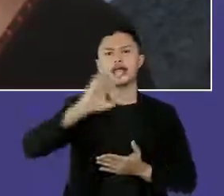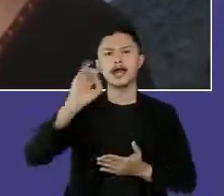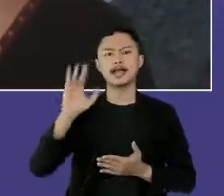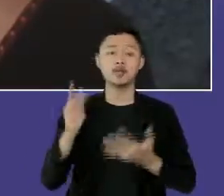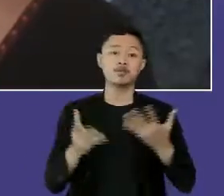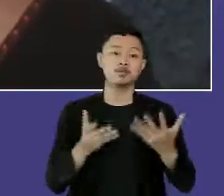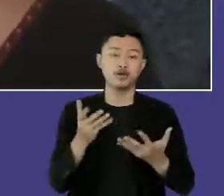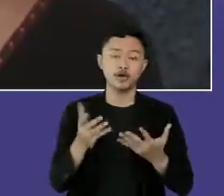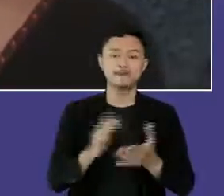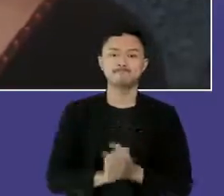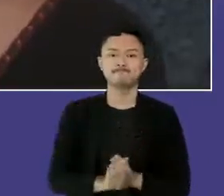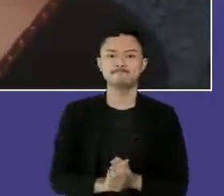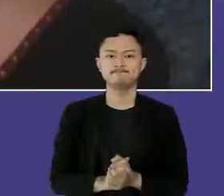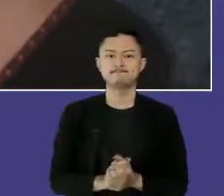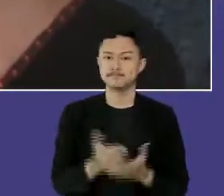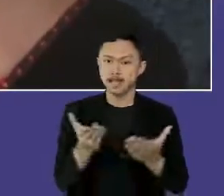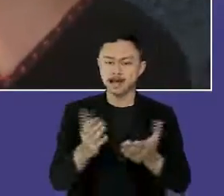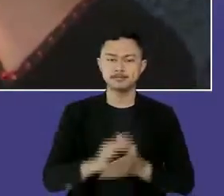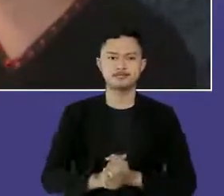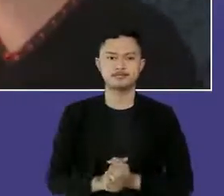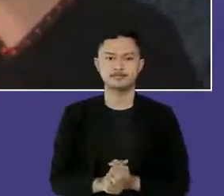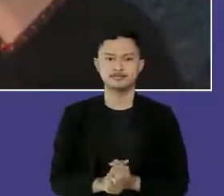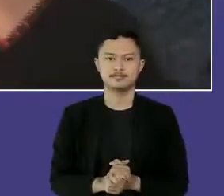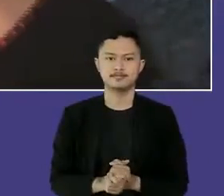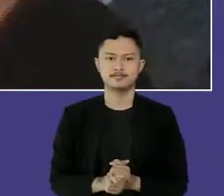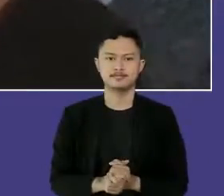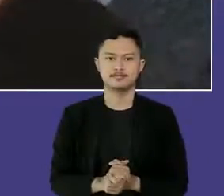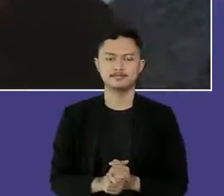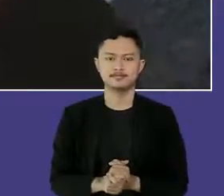mungkin di sektor pariwisata ini? Silakan Mbak Ria.